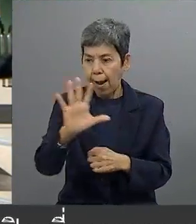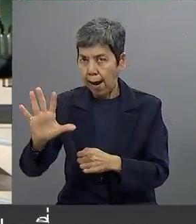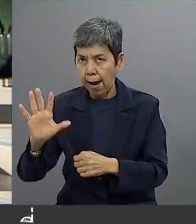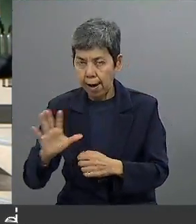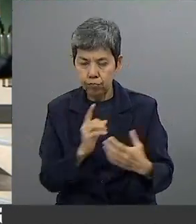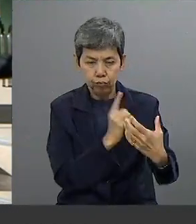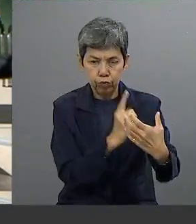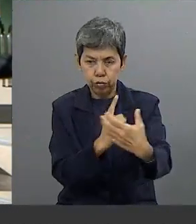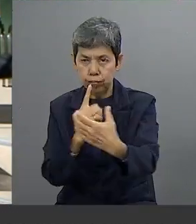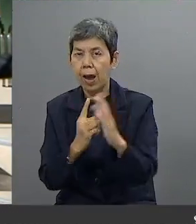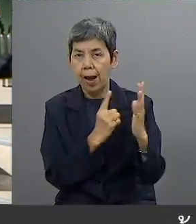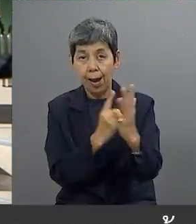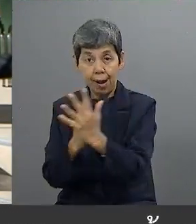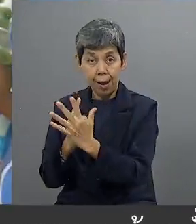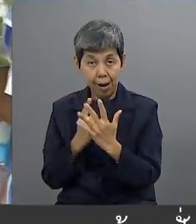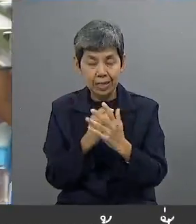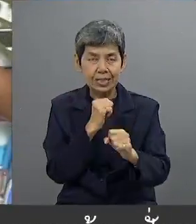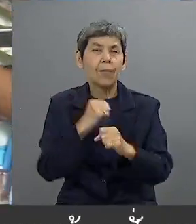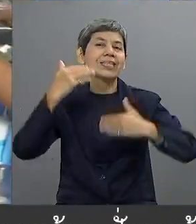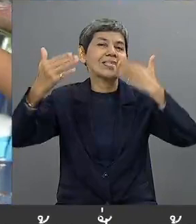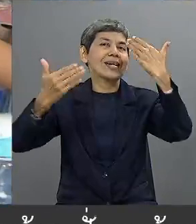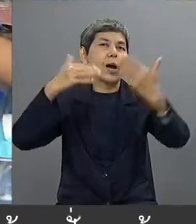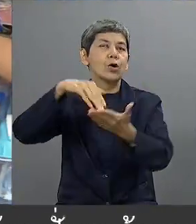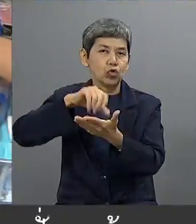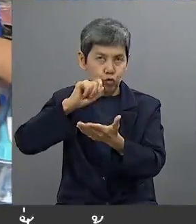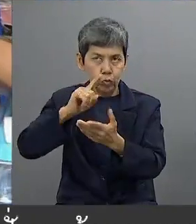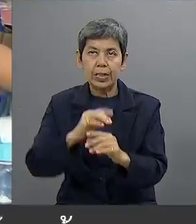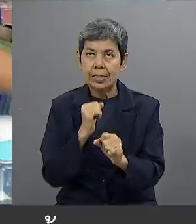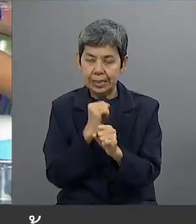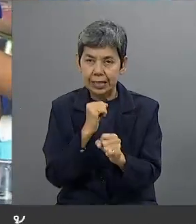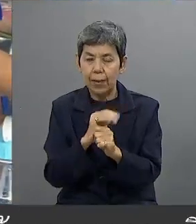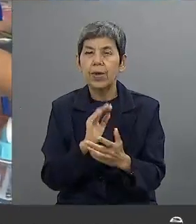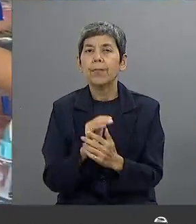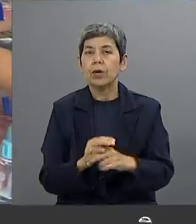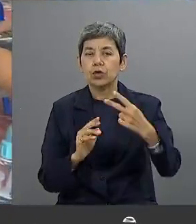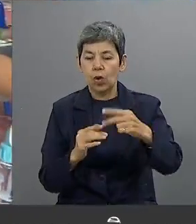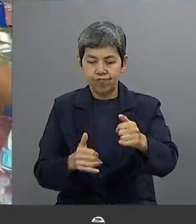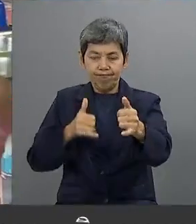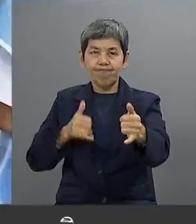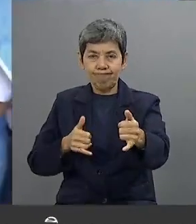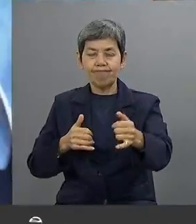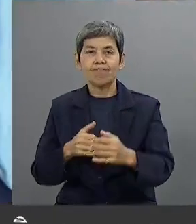ก1คนจัดกิจกรรมภายในศูนย์ยึดหลักเกณฑ์2ตารางเมตรต่อคนค่ะ